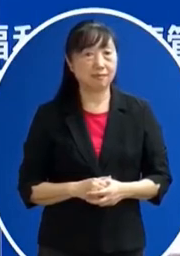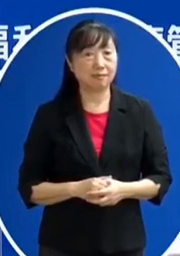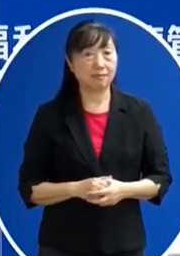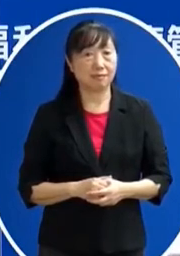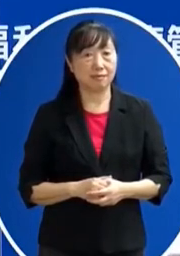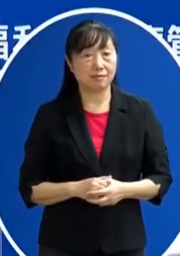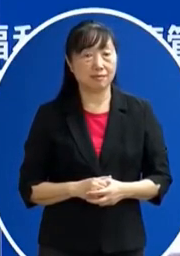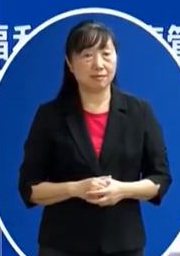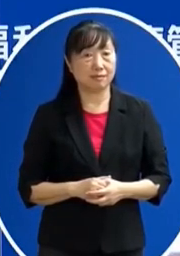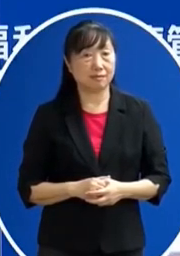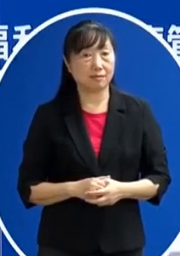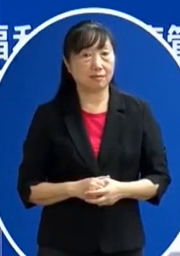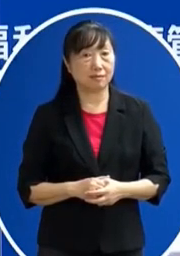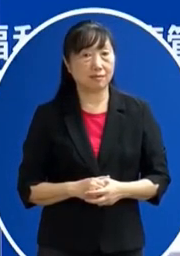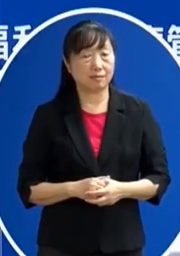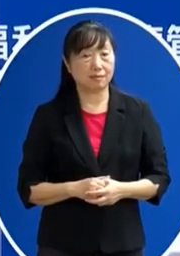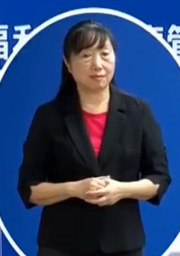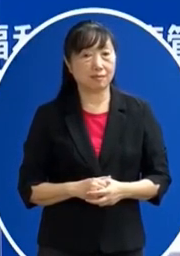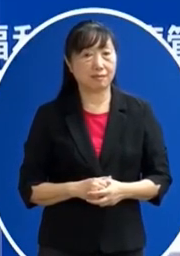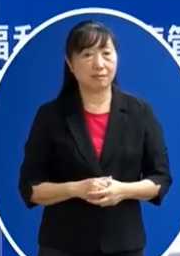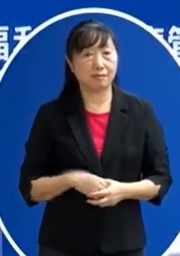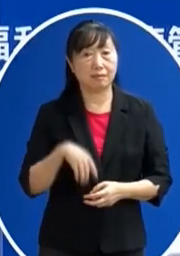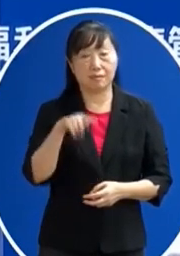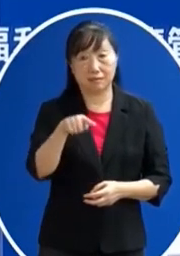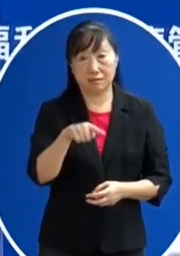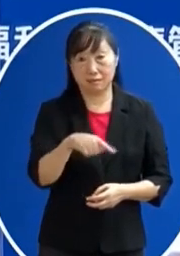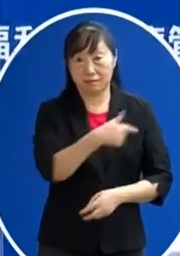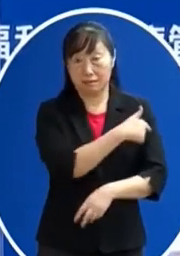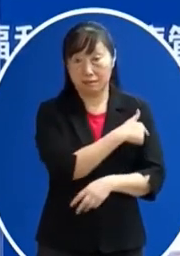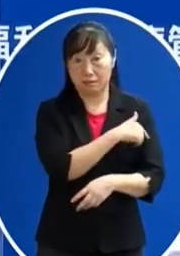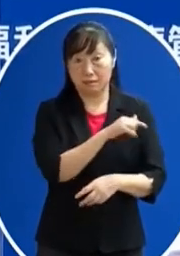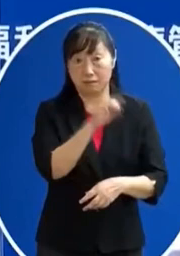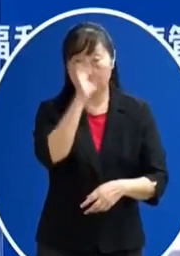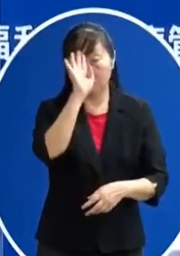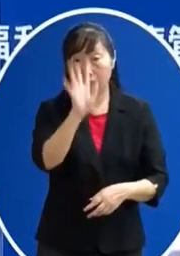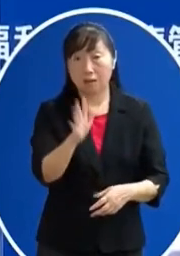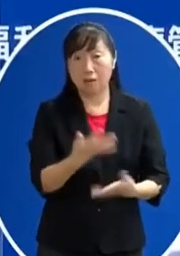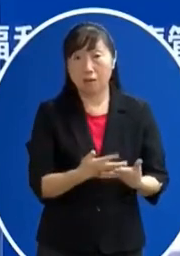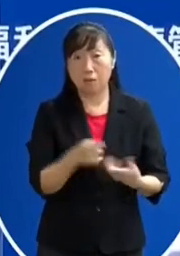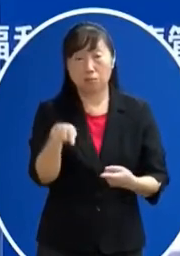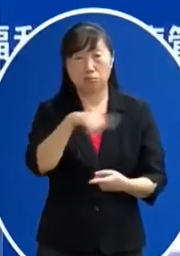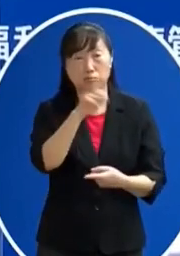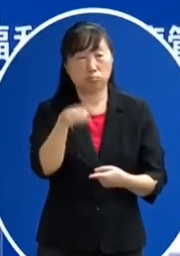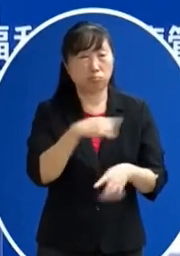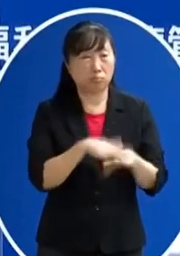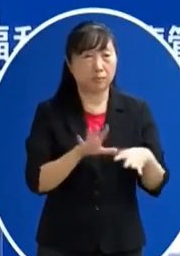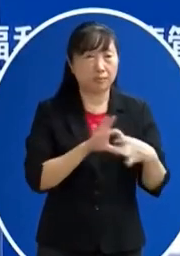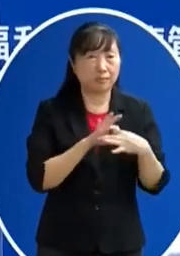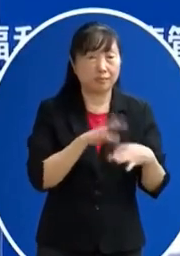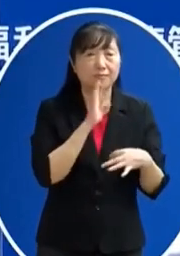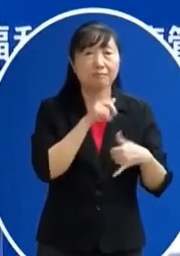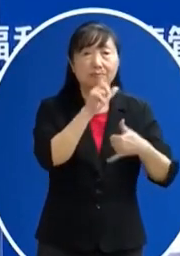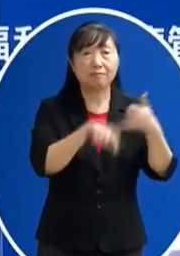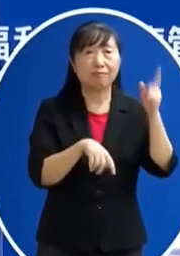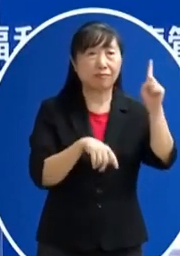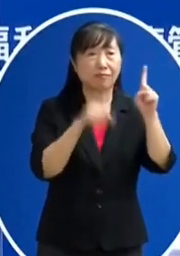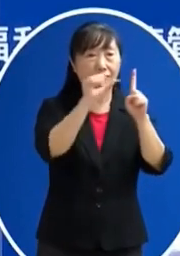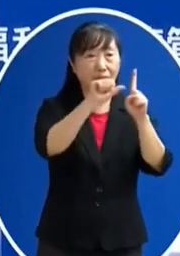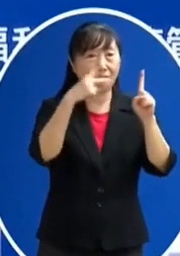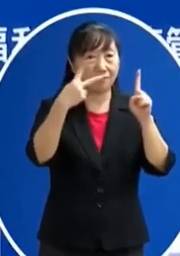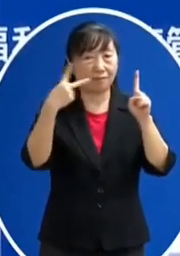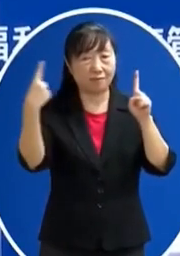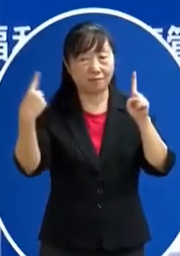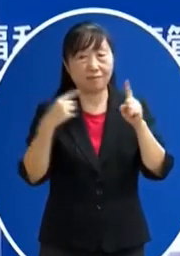好，在这个哈华厨的确诊的个案，大家也有上一个关心哈。那指标个案是